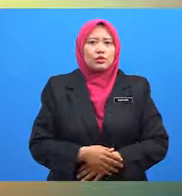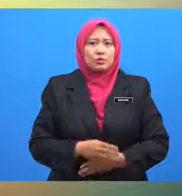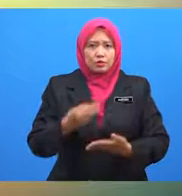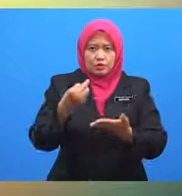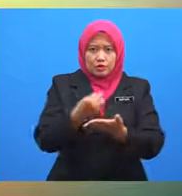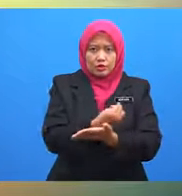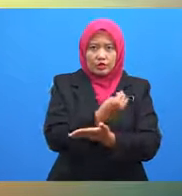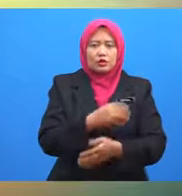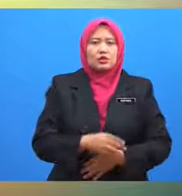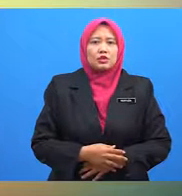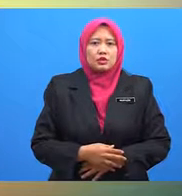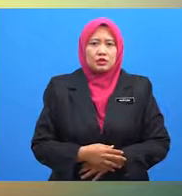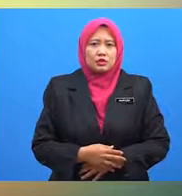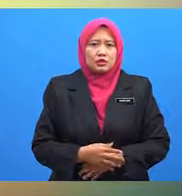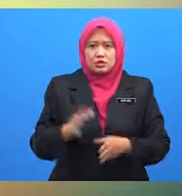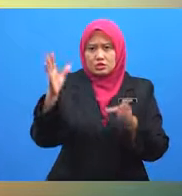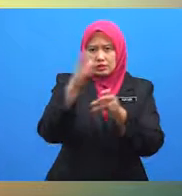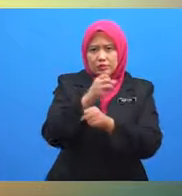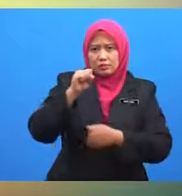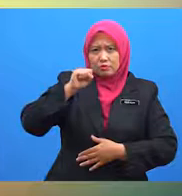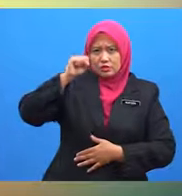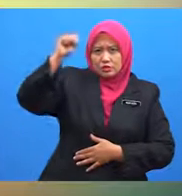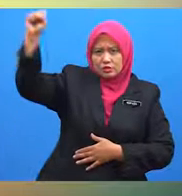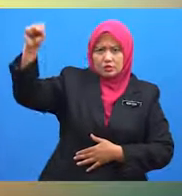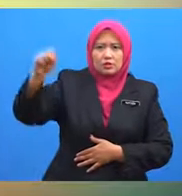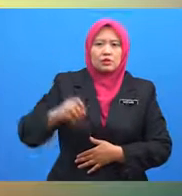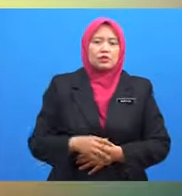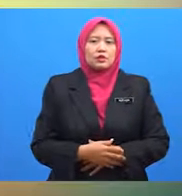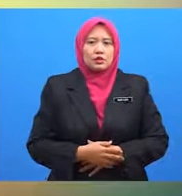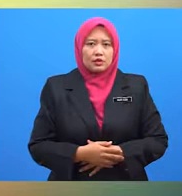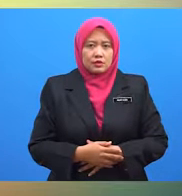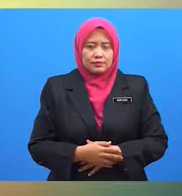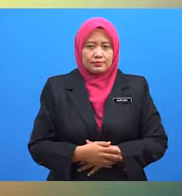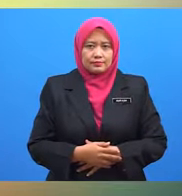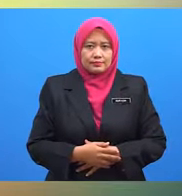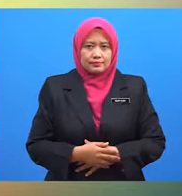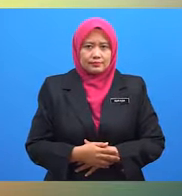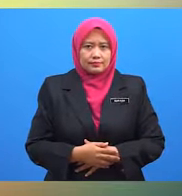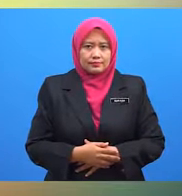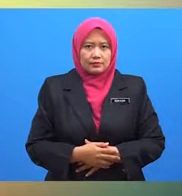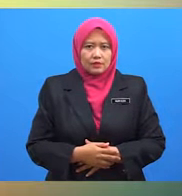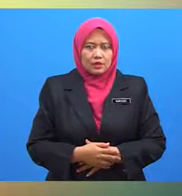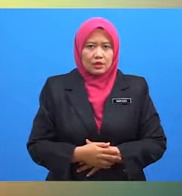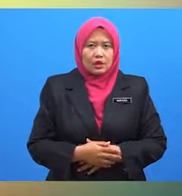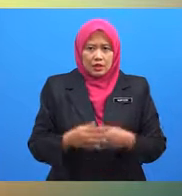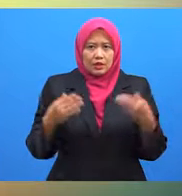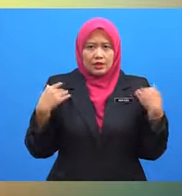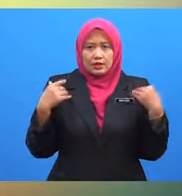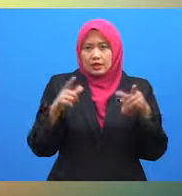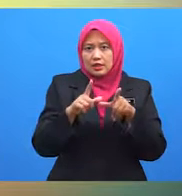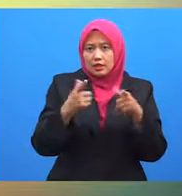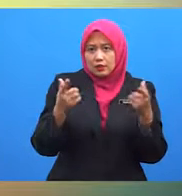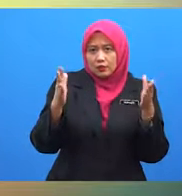dan Bahasa Melayu dipilih sebagai bahasa kebangsaan. Pendapat lain mengatakan